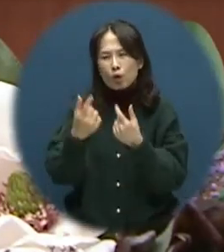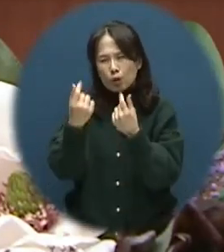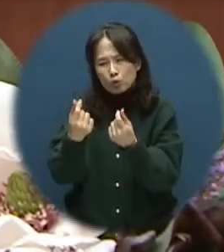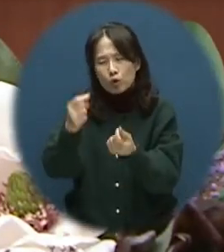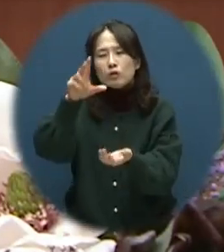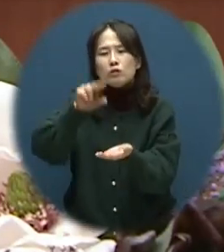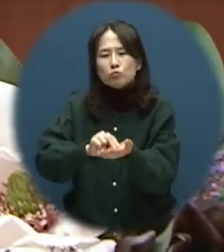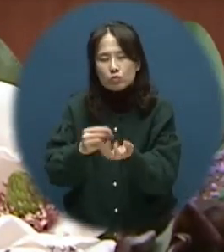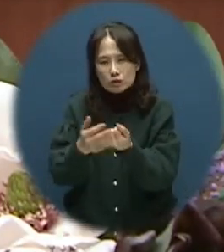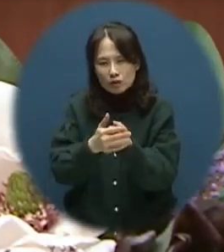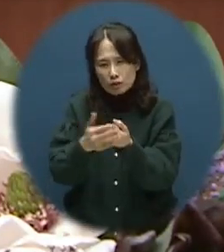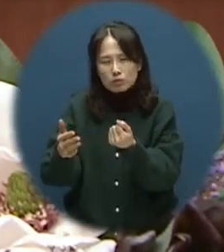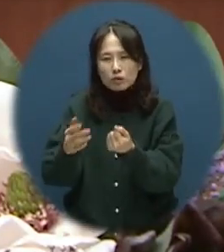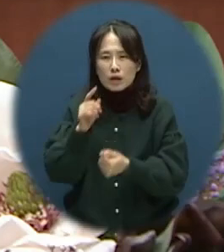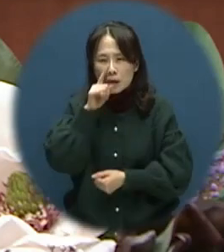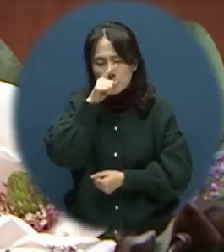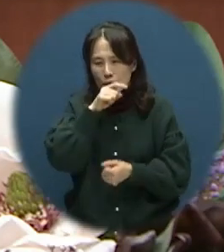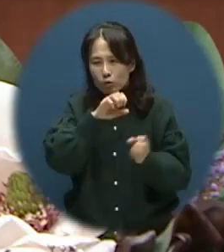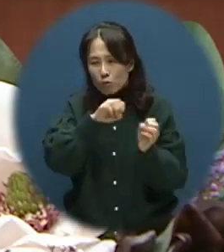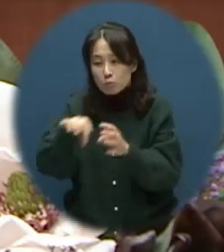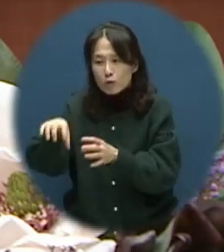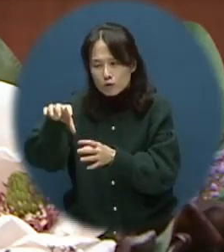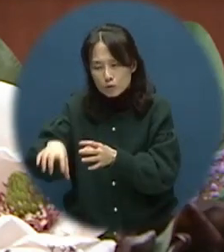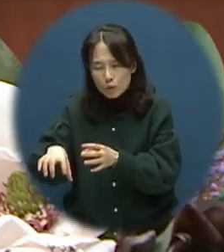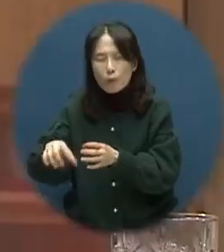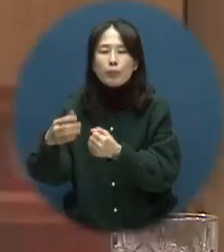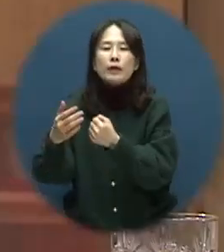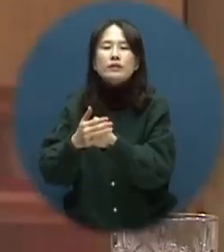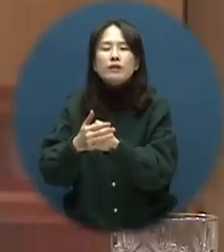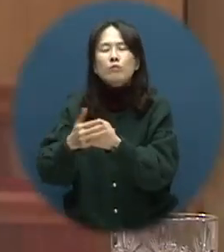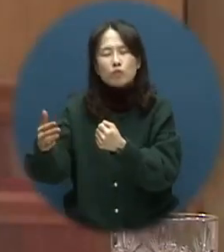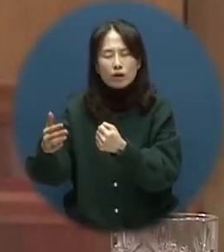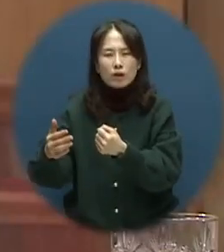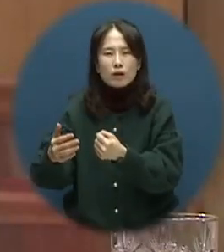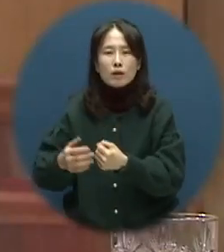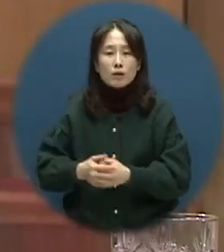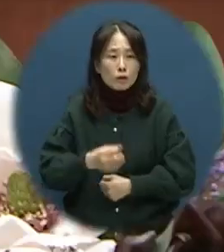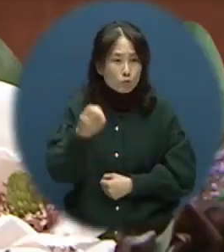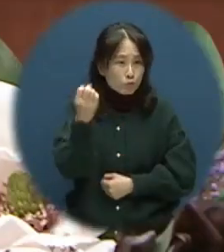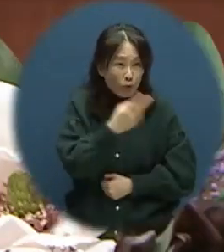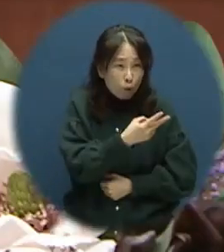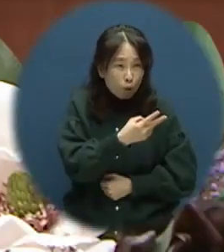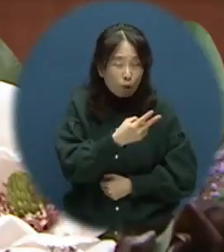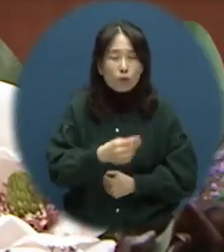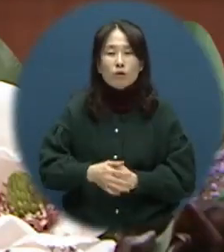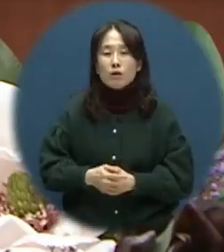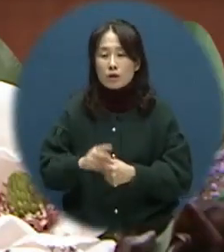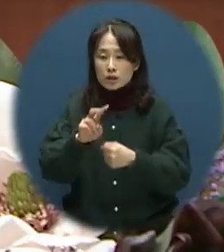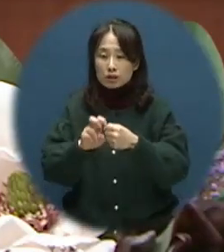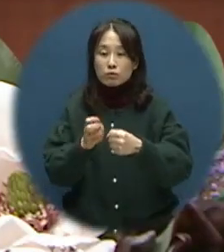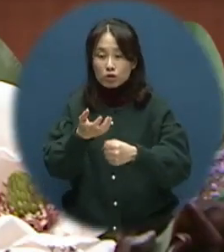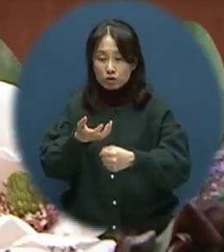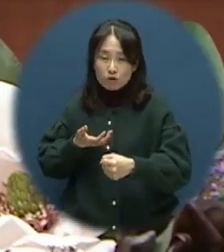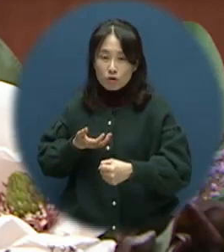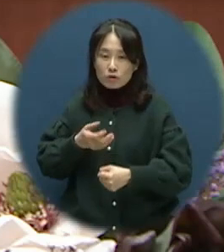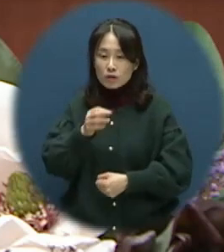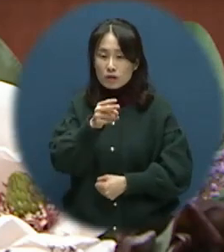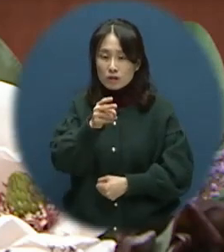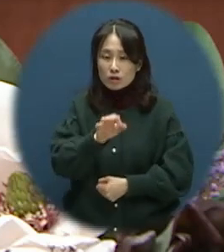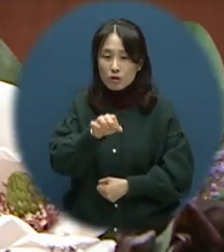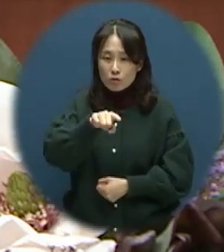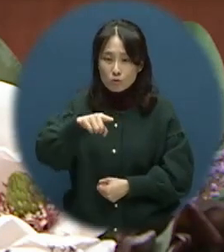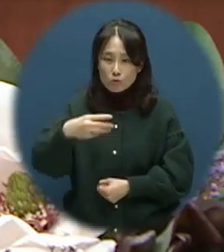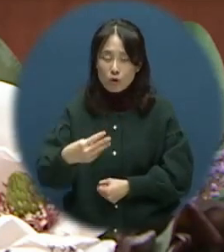문제로 똑같은 쓰레기 매립장으로 인해서 사건이 새롭게 생겼어요. 또 쓰레기 매립장이에요? 네, 20년 전엔 영월군이 군